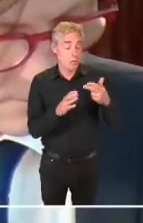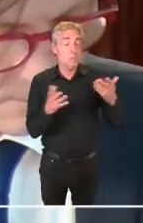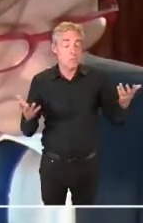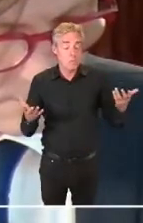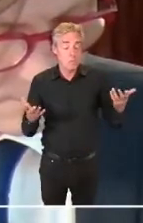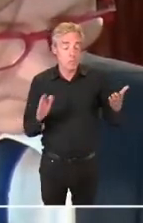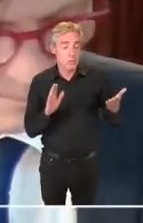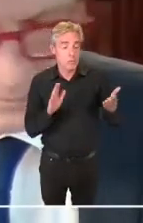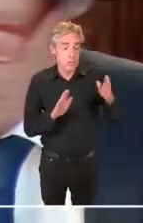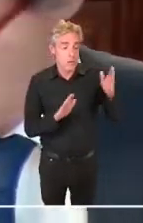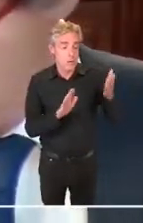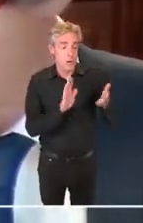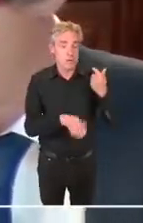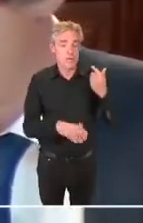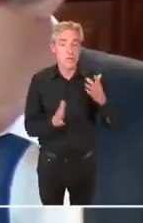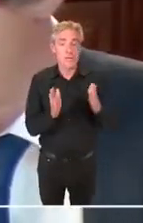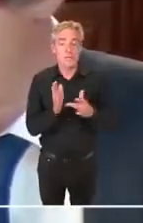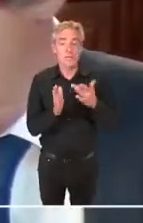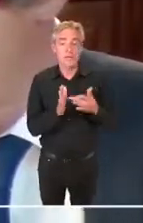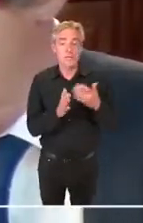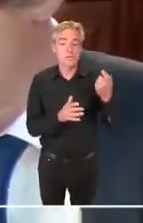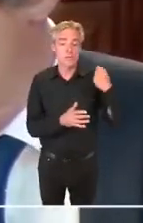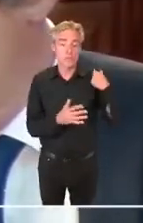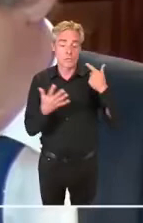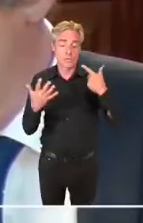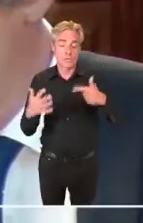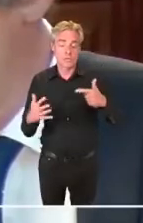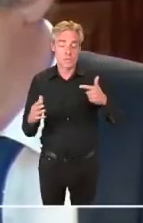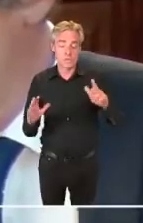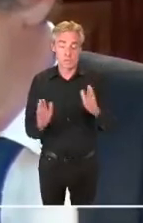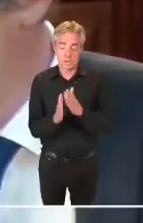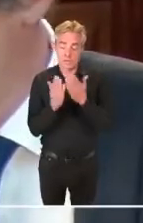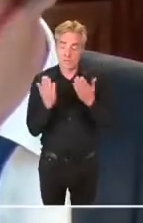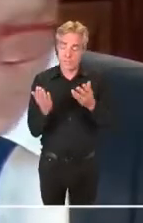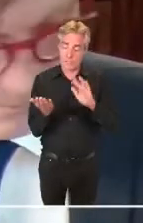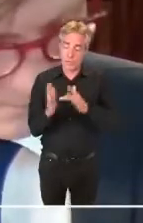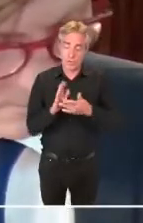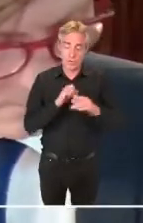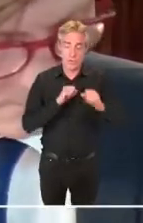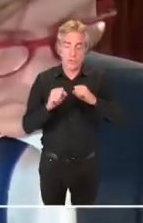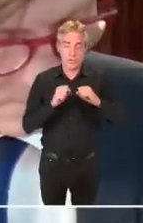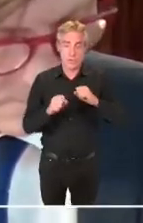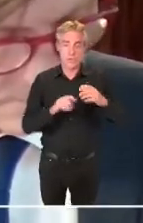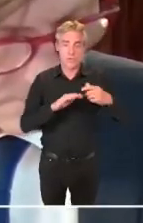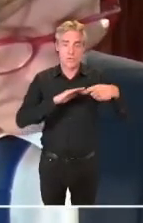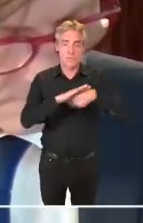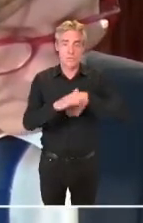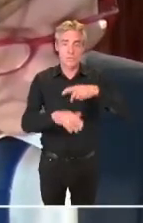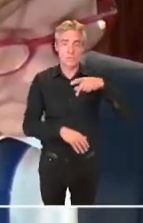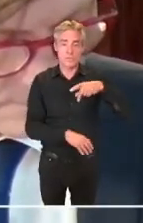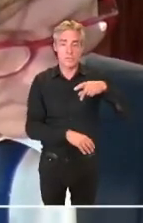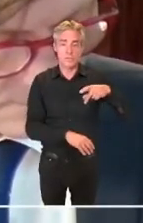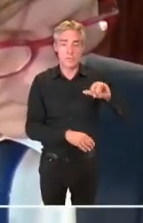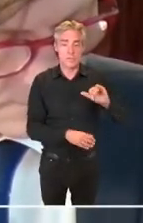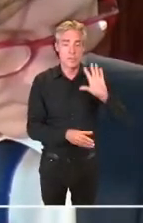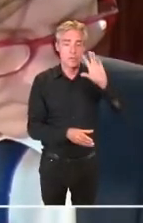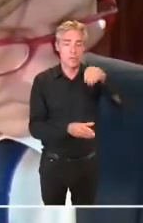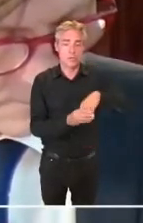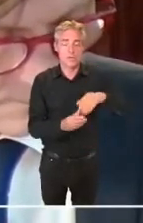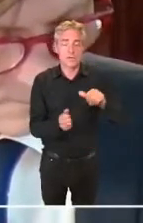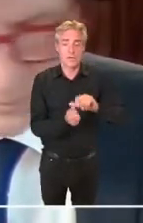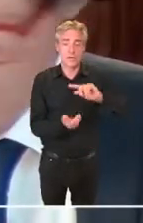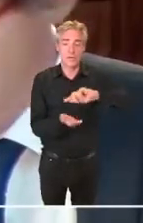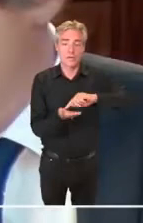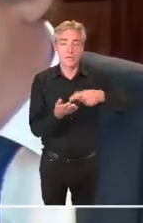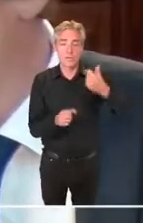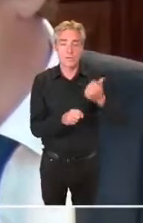Dans votre page 17 de votre document, on note toutes les actions sont financées au PPI, y compris par des budgets annuels